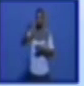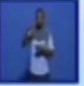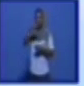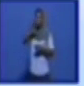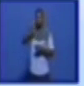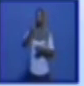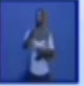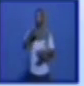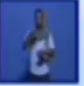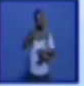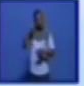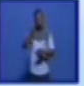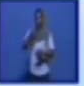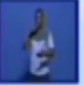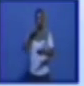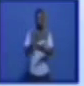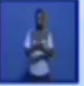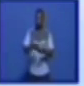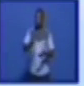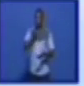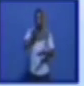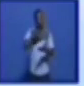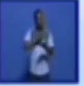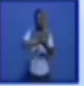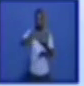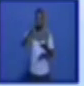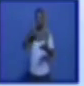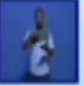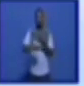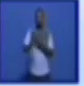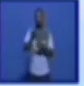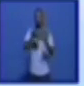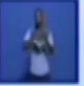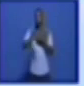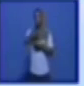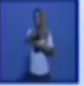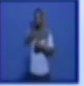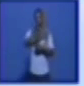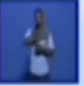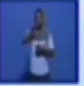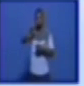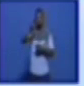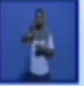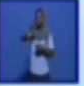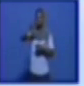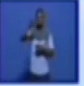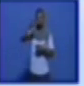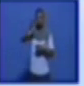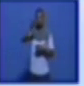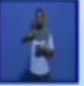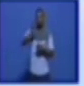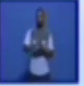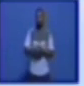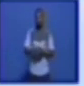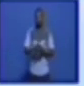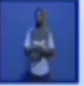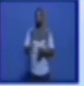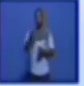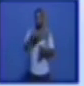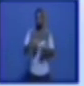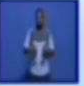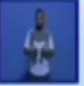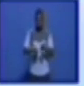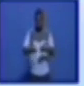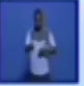Le centre hospitalier régional de Zignaré bénéficie également de l'appui financier de la banque. Le directeur général de la